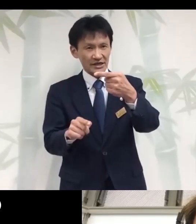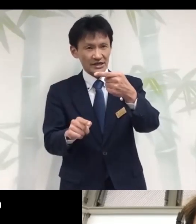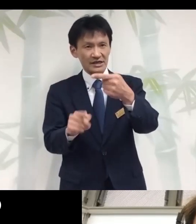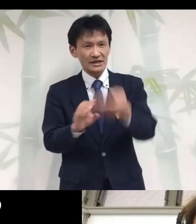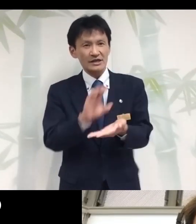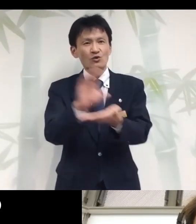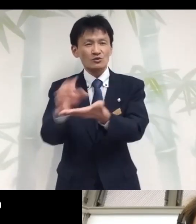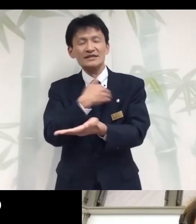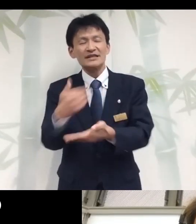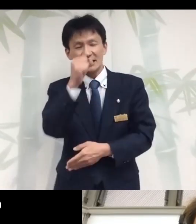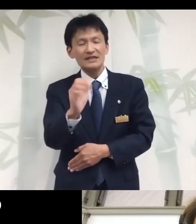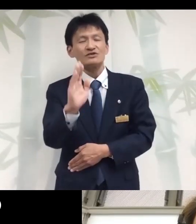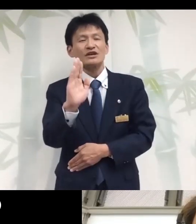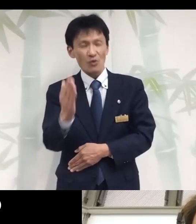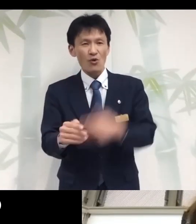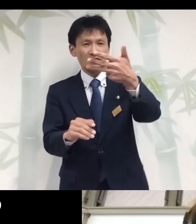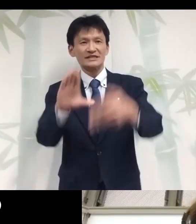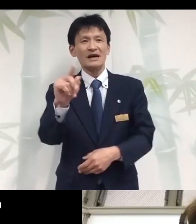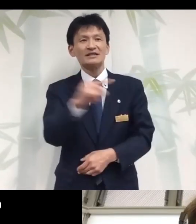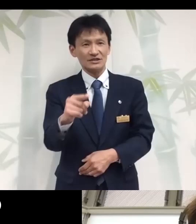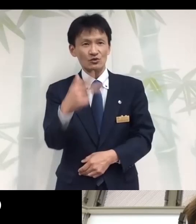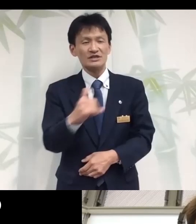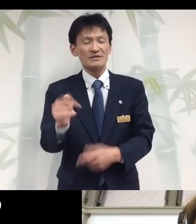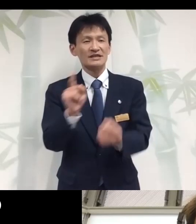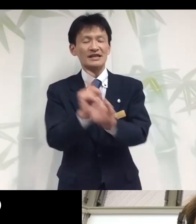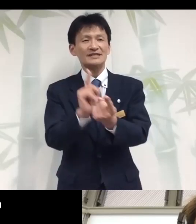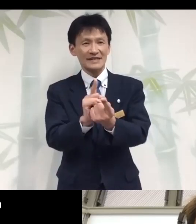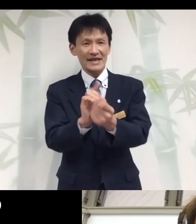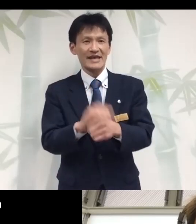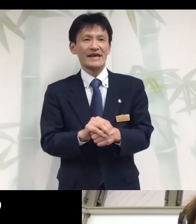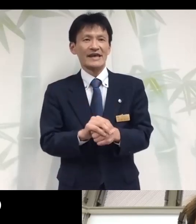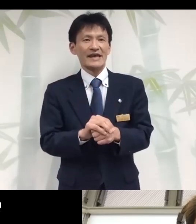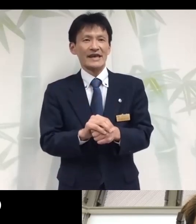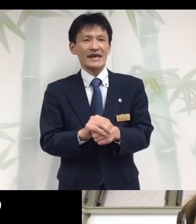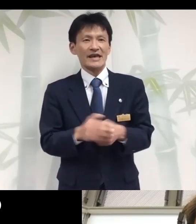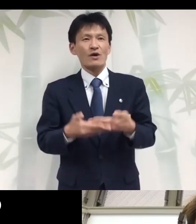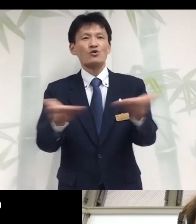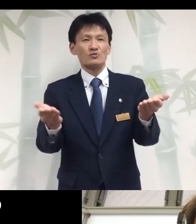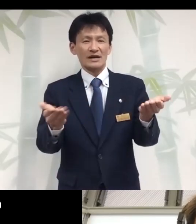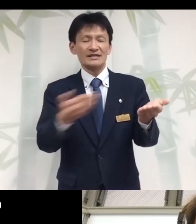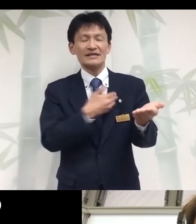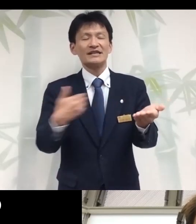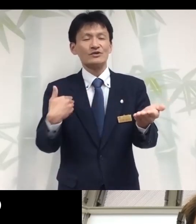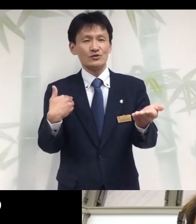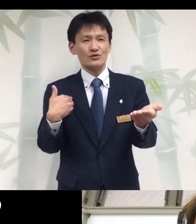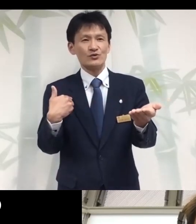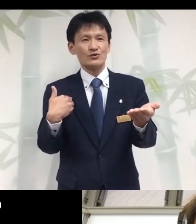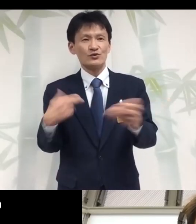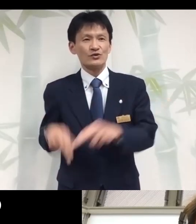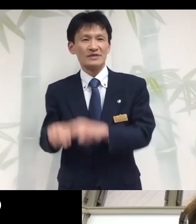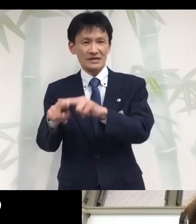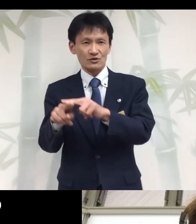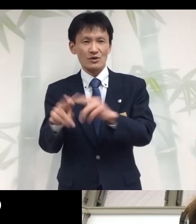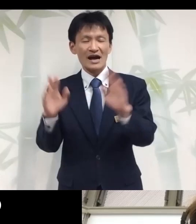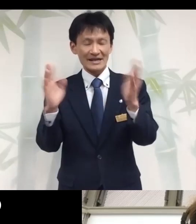8万市民にですね、今お配りできるような備蓄がないというのが現